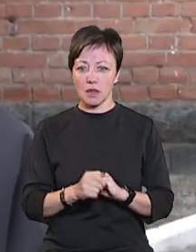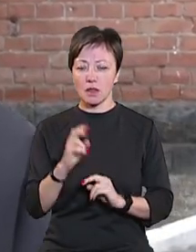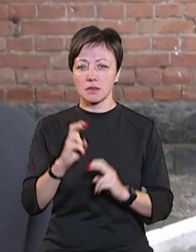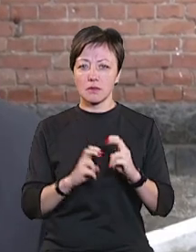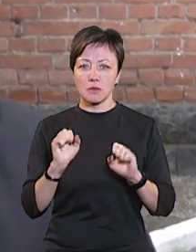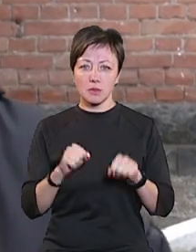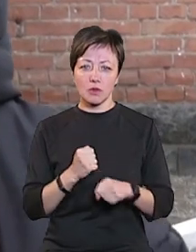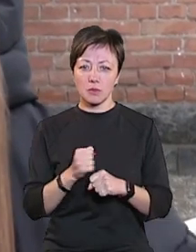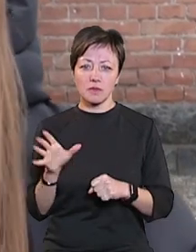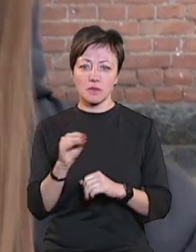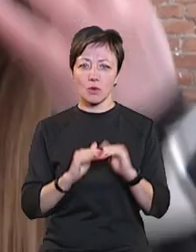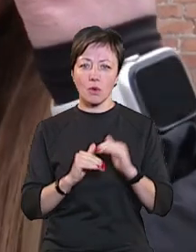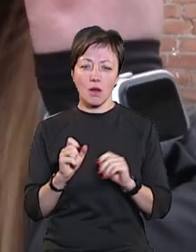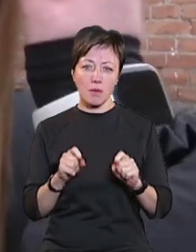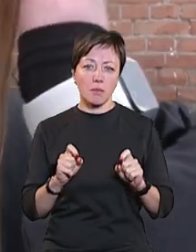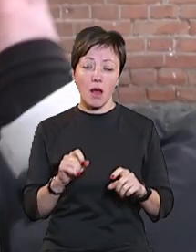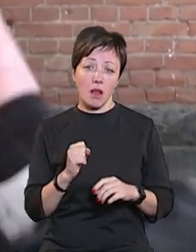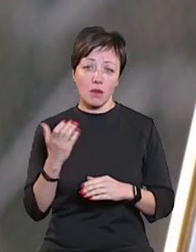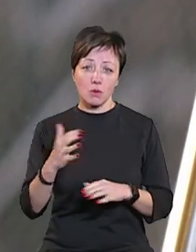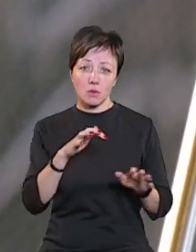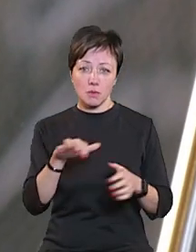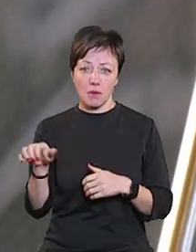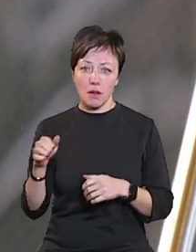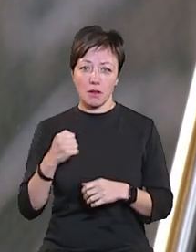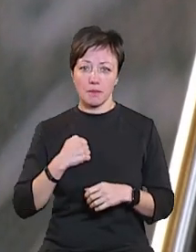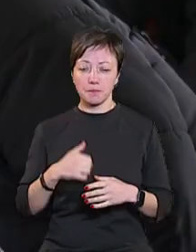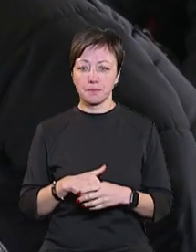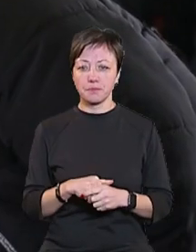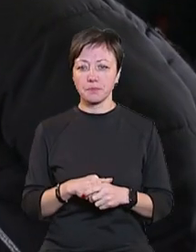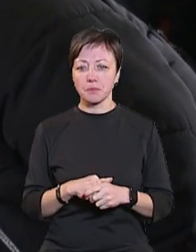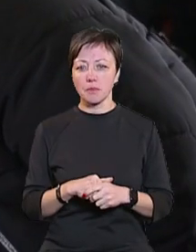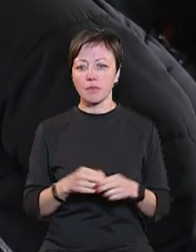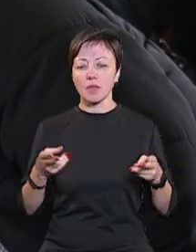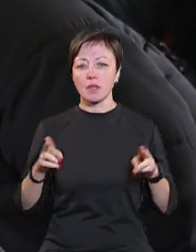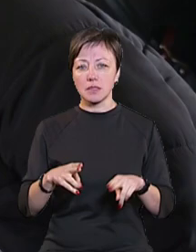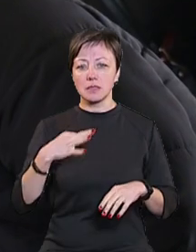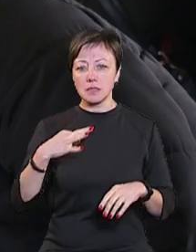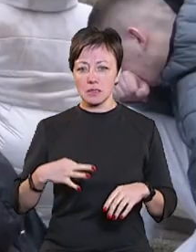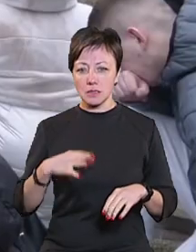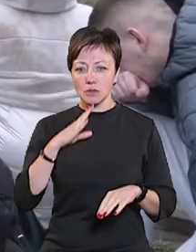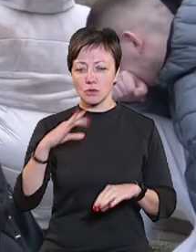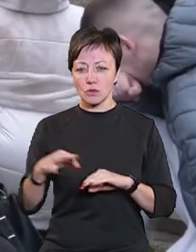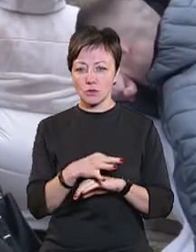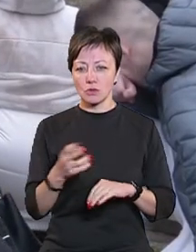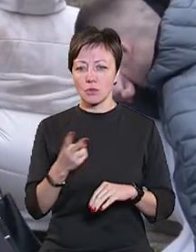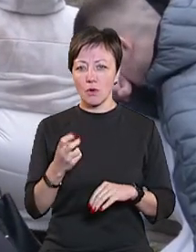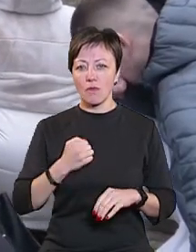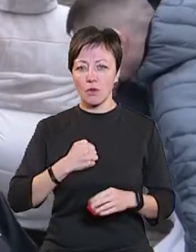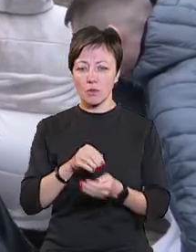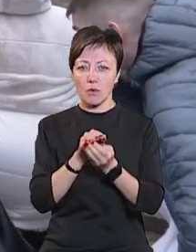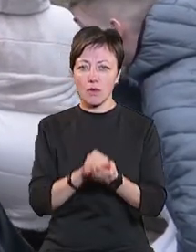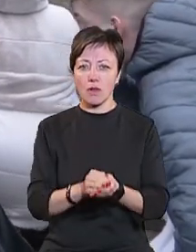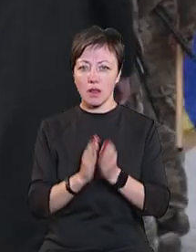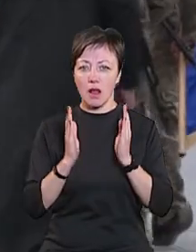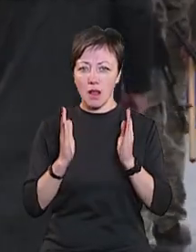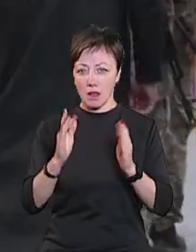Він міг робити все руками, але його забрали. У Сергія Кінзерського залишились син та дружина. Обох воїнів поховали на